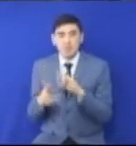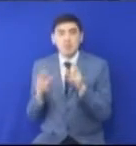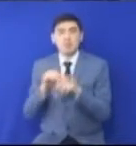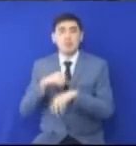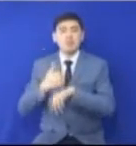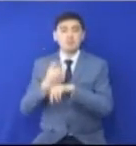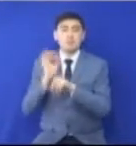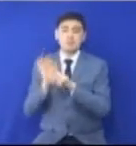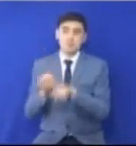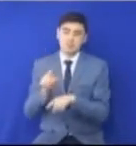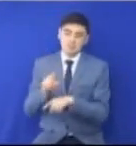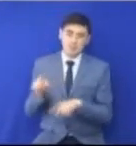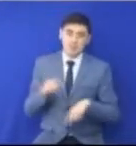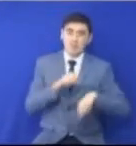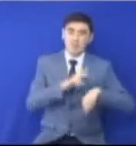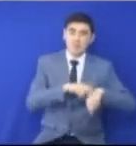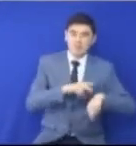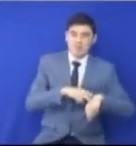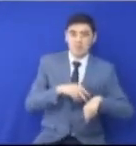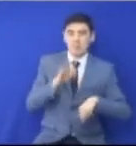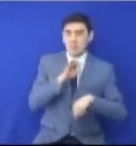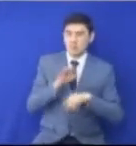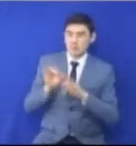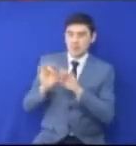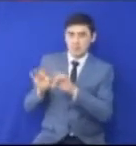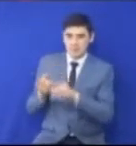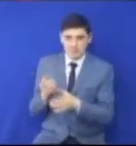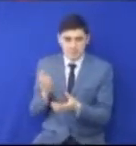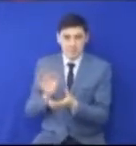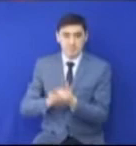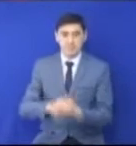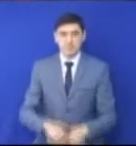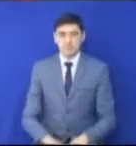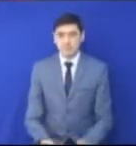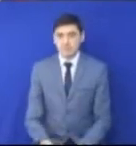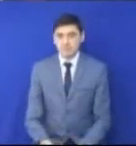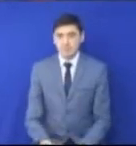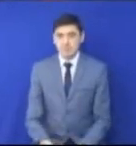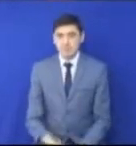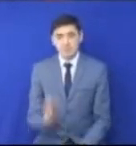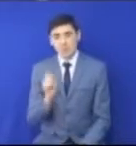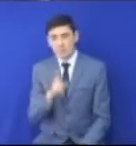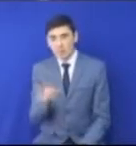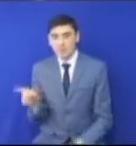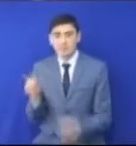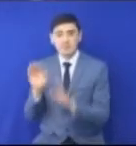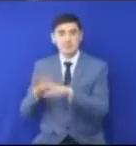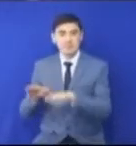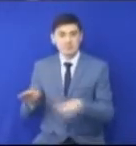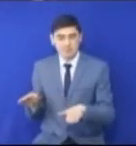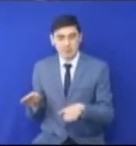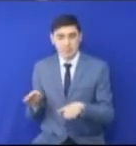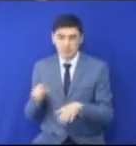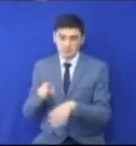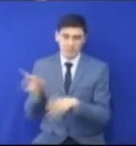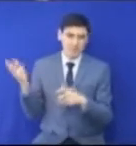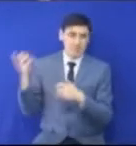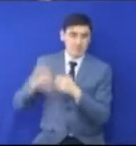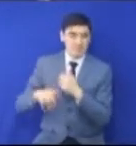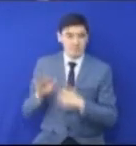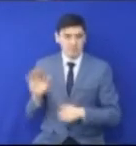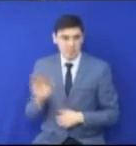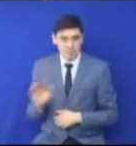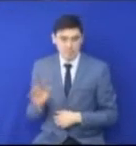мақсаты жеткіншектерге құқық қорғаушылардың қызметі туралы таныстыру. Здесь, чтобы эти дети не были обделены вниманием, мы решили. Жеткіншектерді назардан